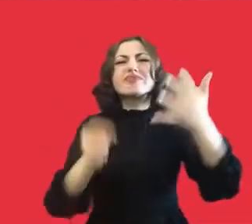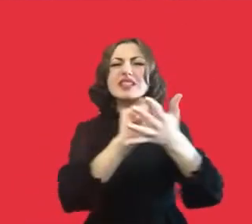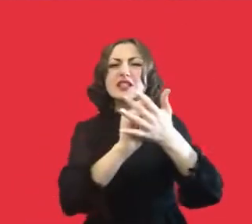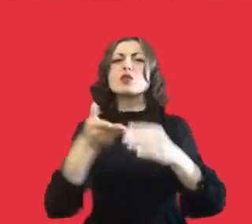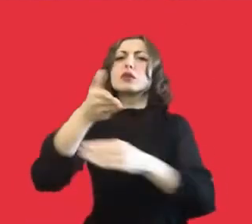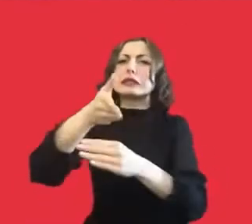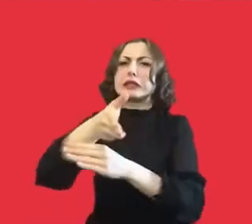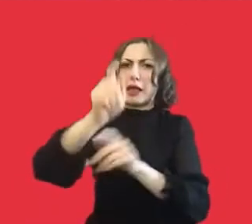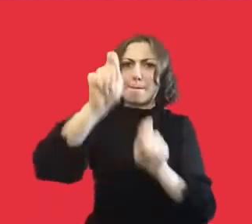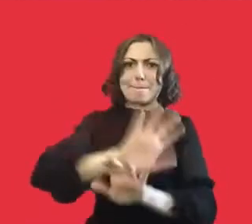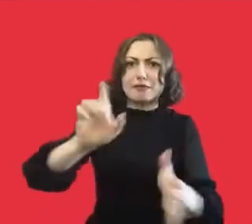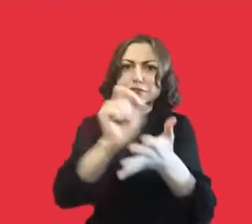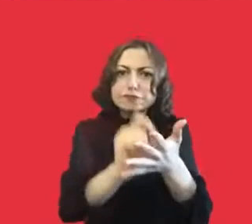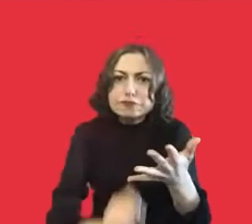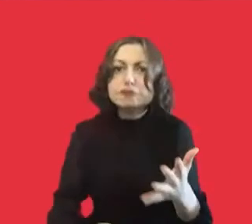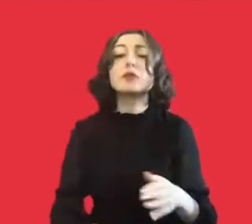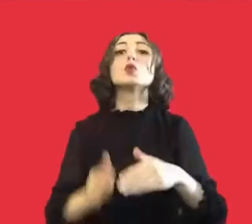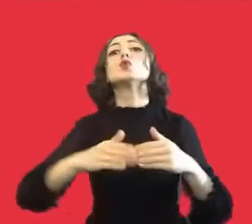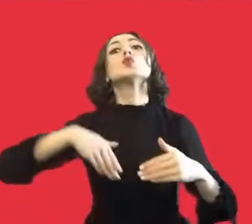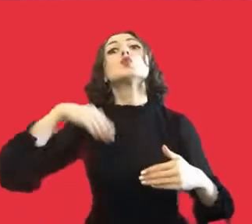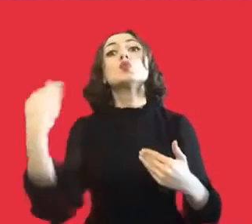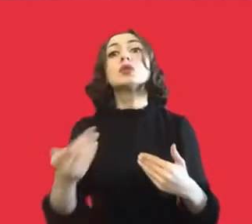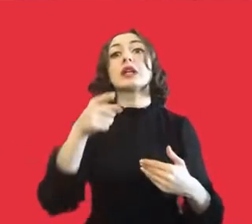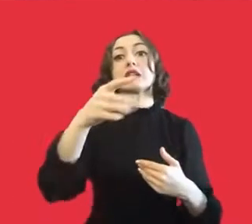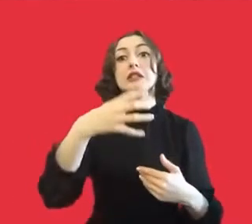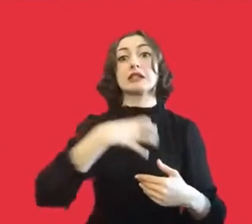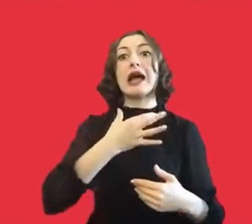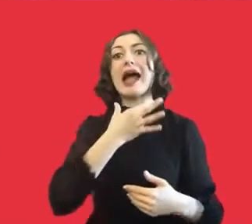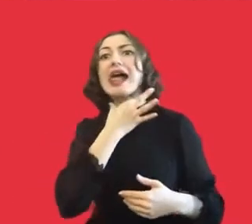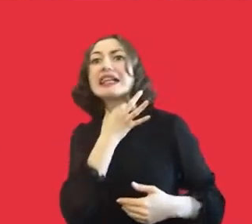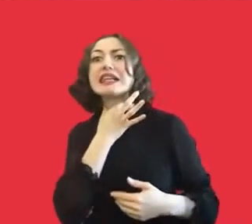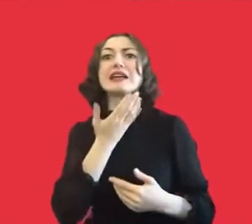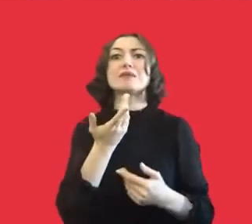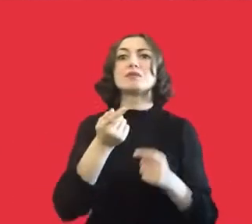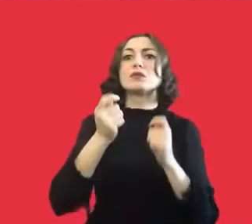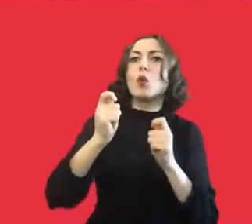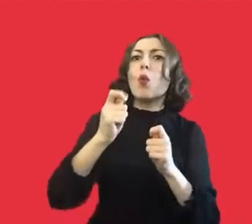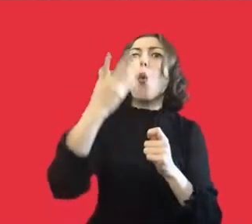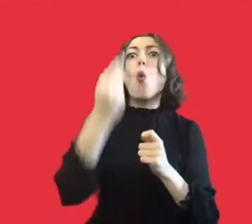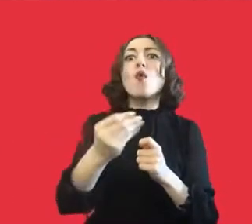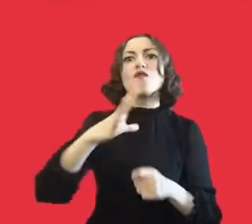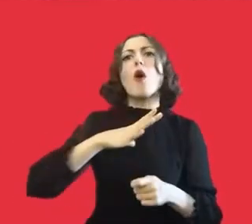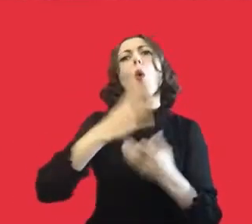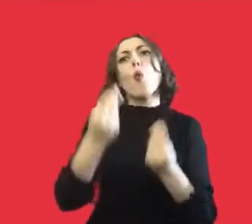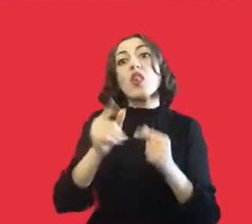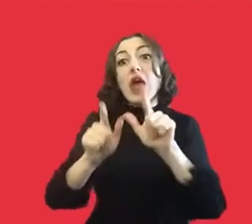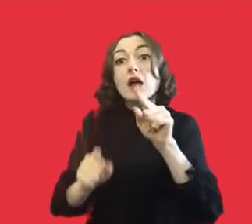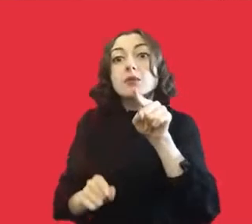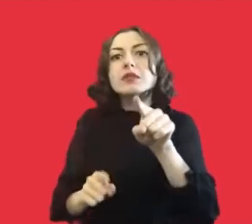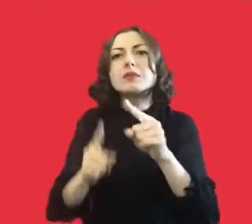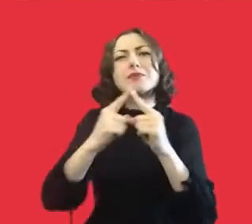tanıtıyorsunuz. Ayrıca eğer ihtiyacınız varsa ki çoğu kez oluyor, bir takım